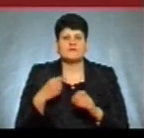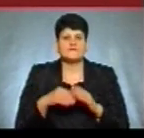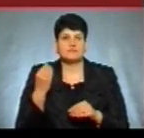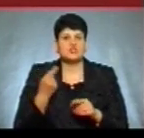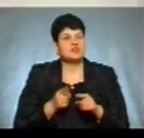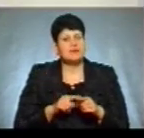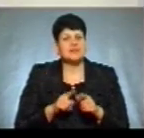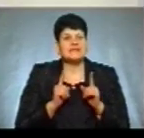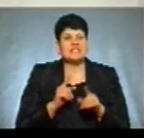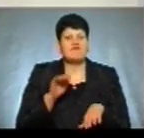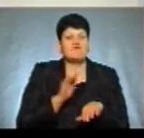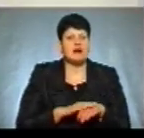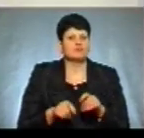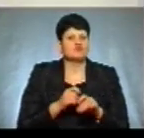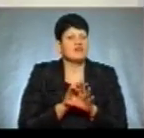факт порушення і все?